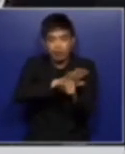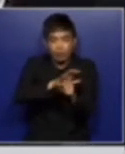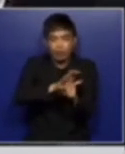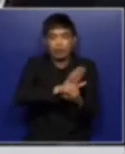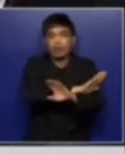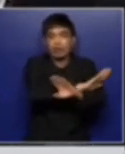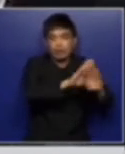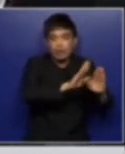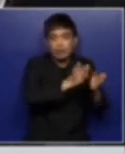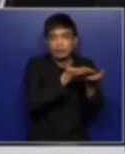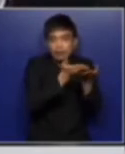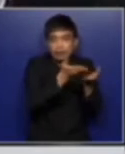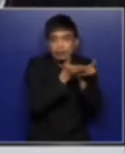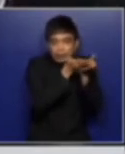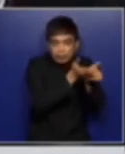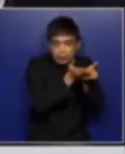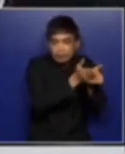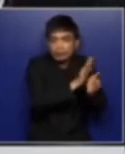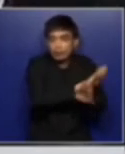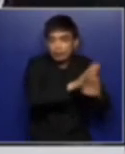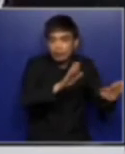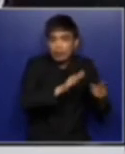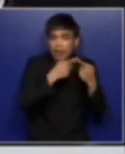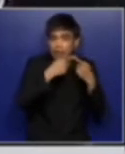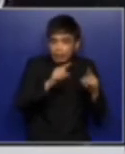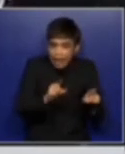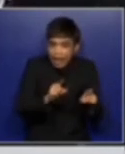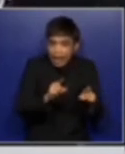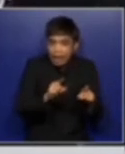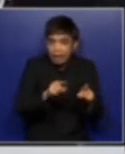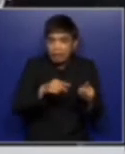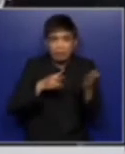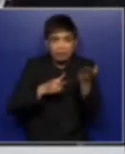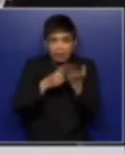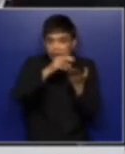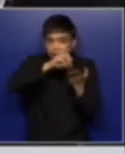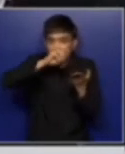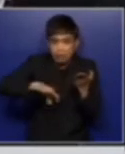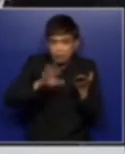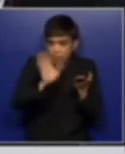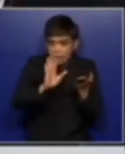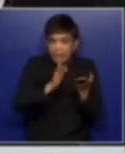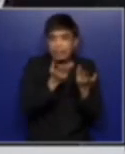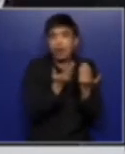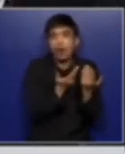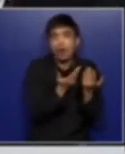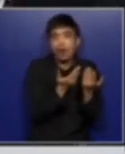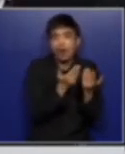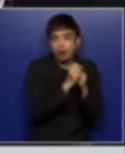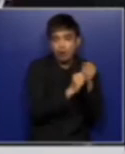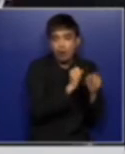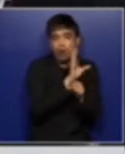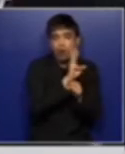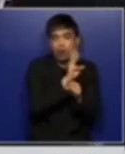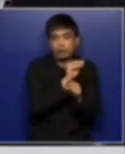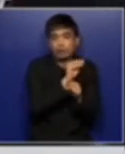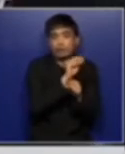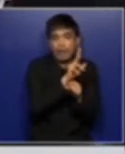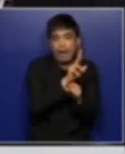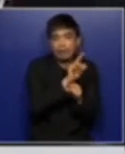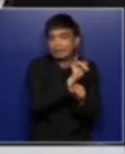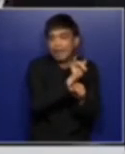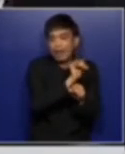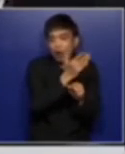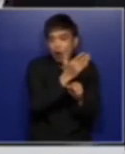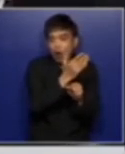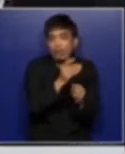ออกแต่ปรากฏว่าไม่ได้ตัดออกครับเพียงแค่ชะลอไม่ซื้อปี63แต่64จะกลับมาซื้ออีกครับท่